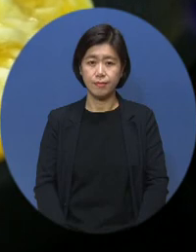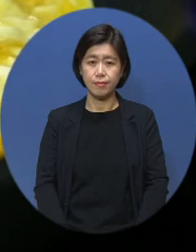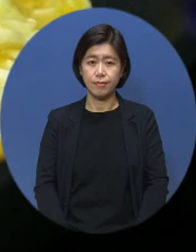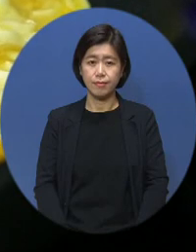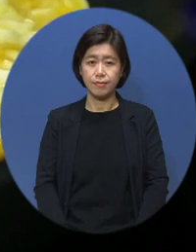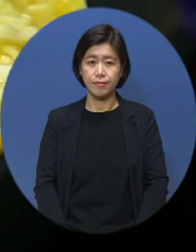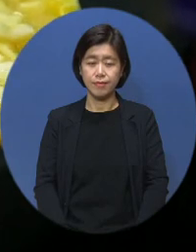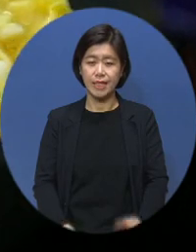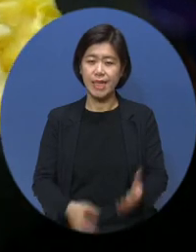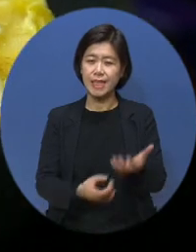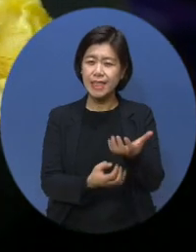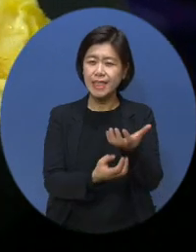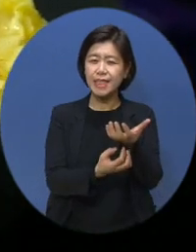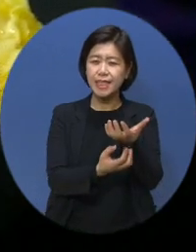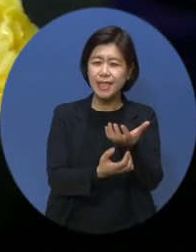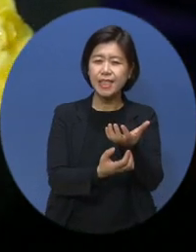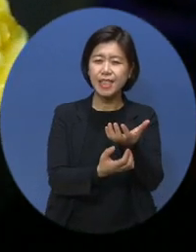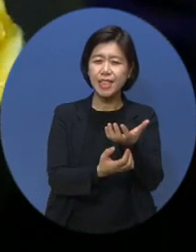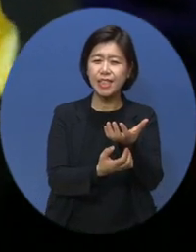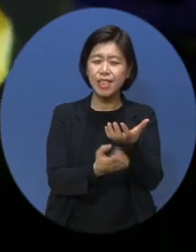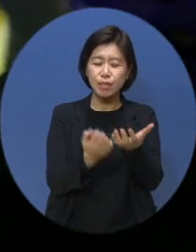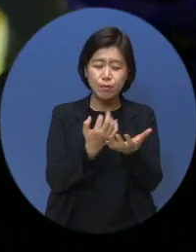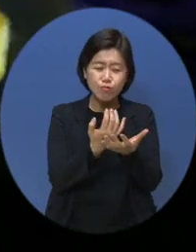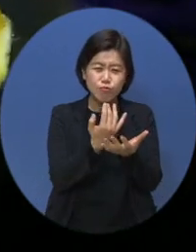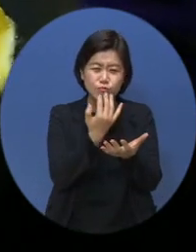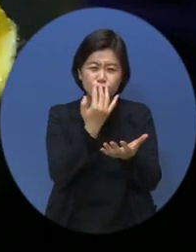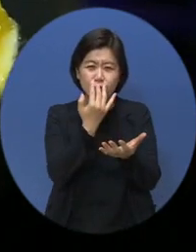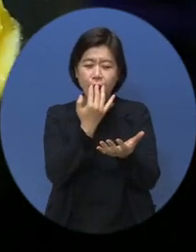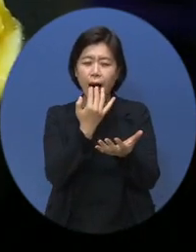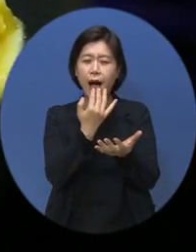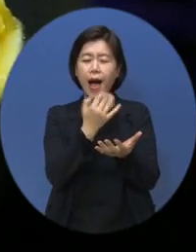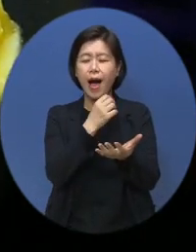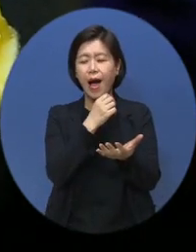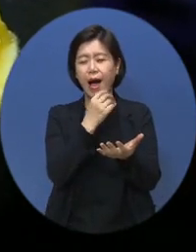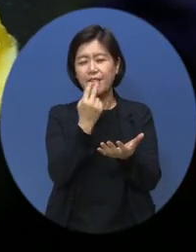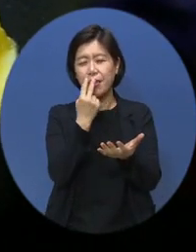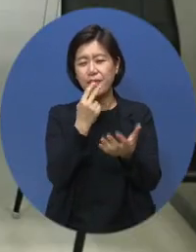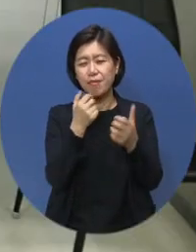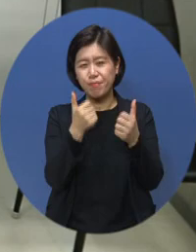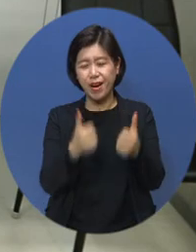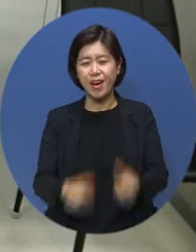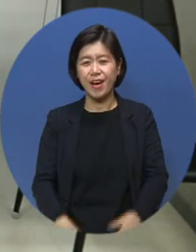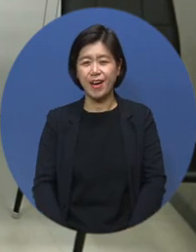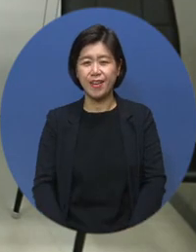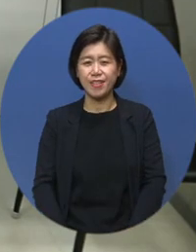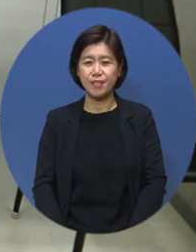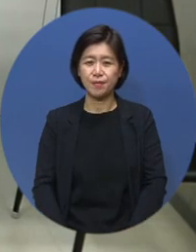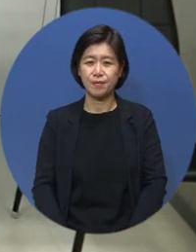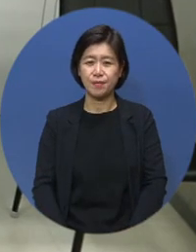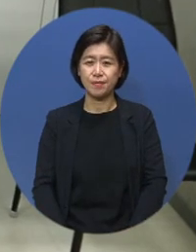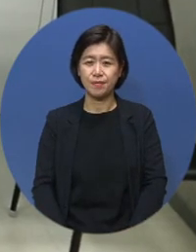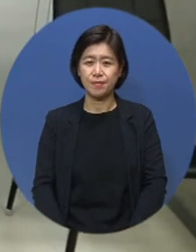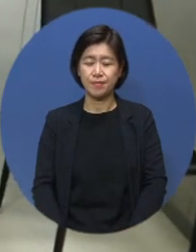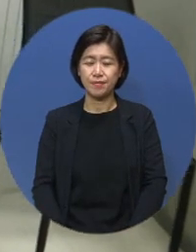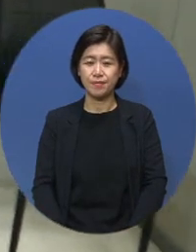지그 지그 맛있는 냄새로 가득찬 부엌을 보니 음식이 마무리가 되어가는 것 같은데요